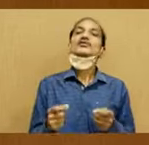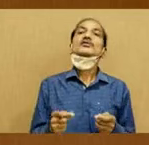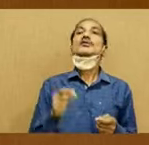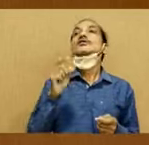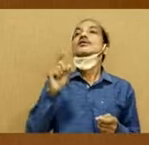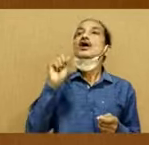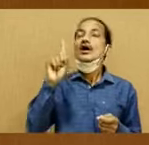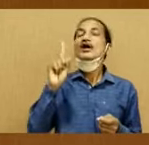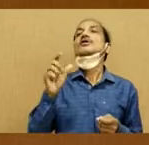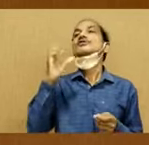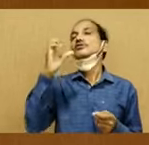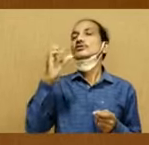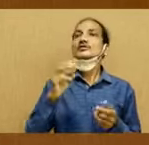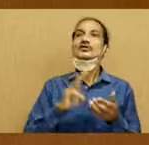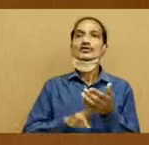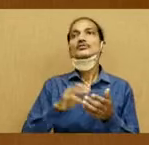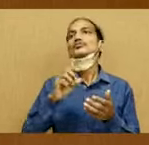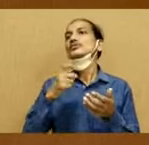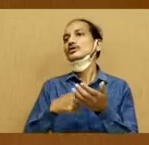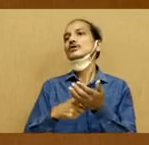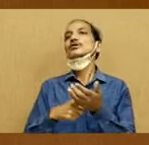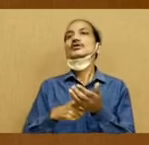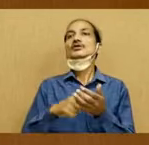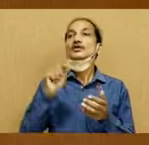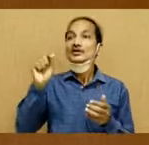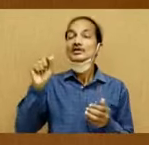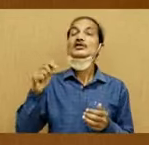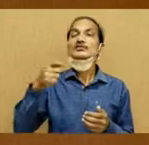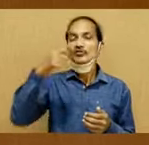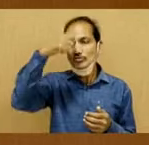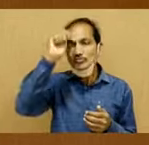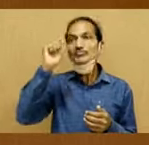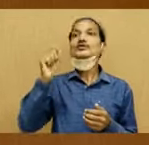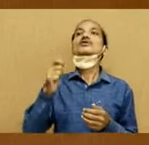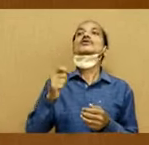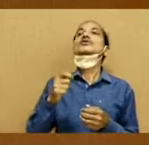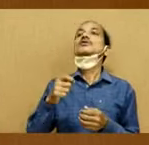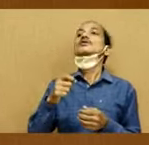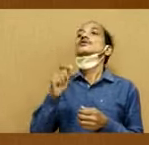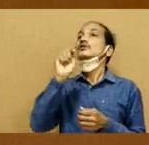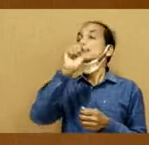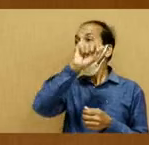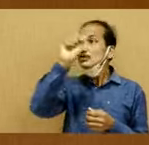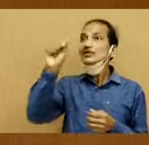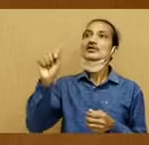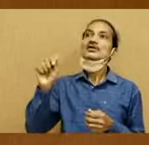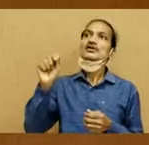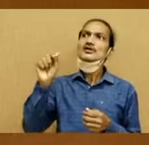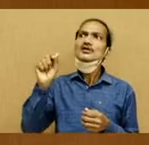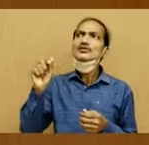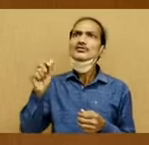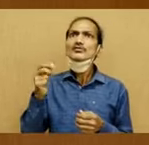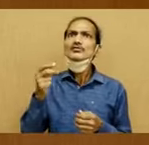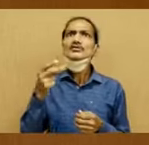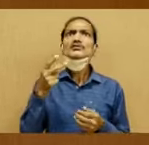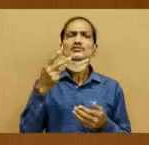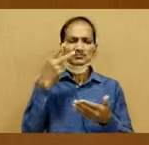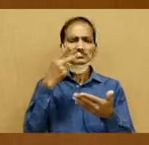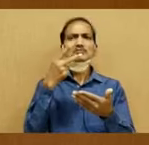ସରକାରର ସବୁଠୁ ହାଏଷ୍ଟ ରିସର୍ଚ୍ଚ ବଡି ଇଏ ସବୁ ରୋଗ ପାଇଁ, ସେ ଗୋଟେ ଷ୍ଟଡି କଲେ କିଛି ଦିନ ତଳେ। ସେ